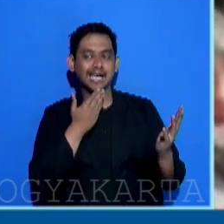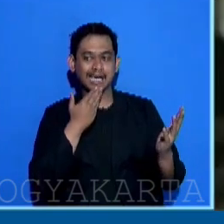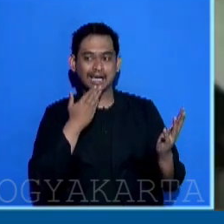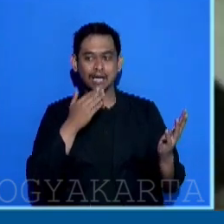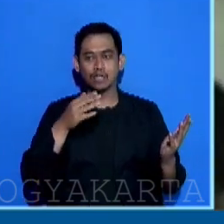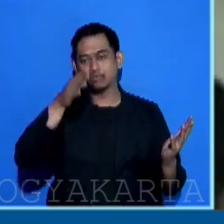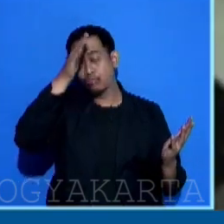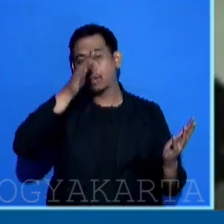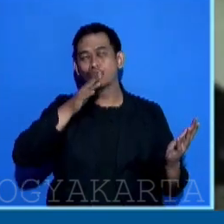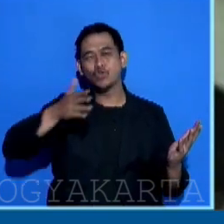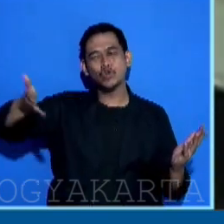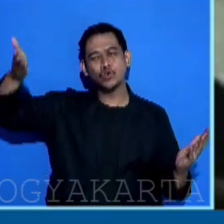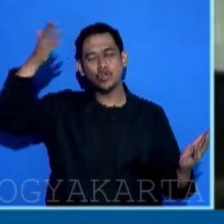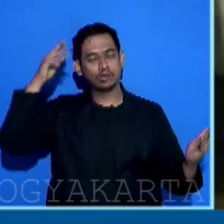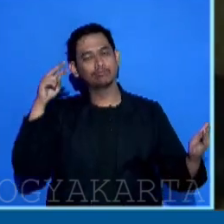iran